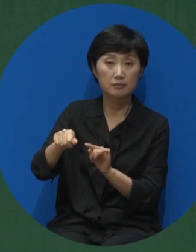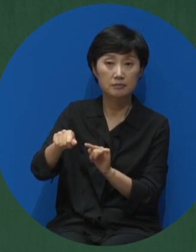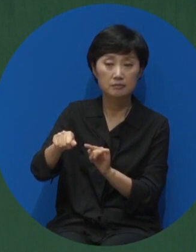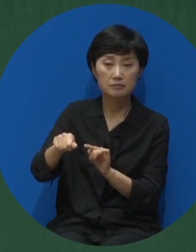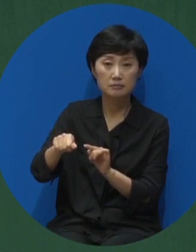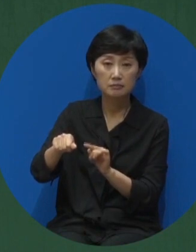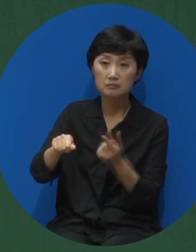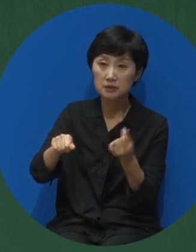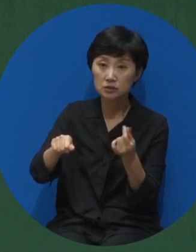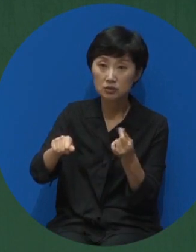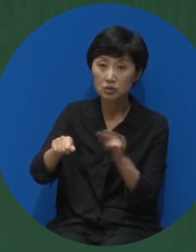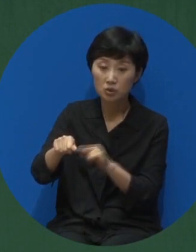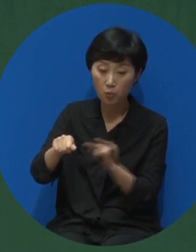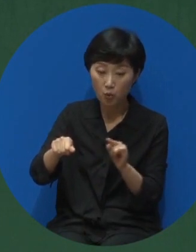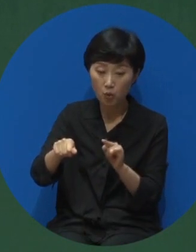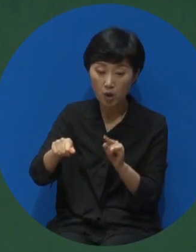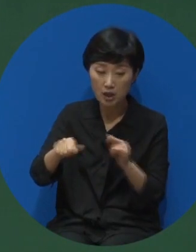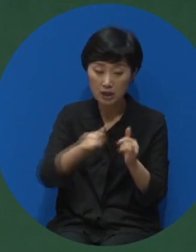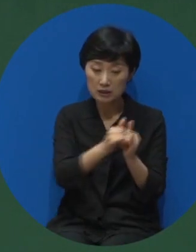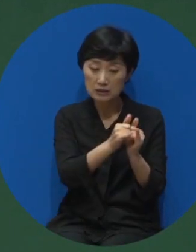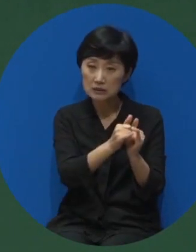인간의 후손이면 안 돼요.